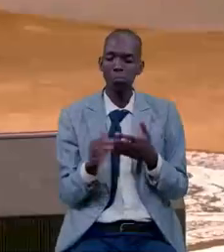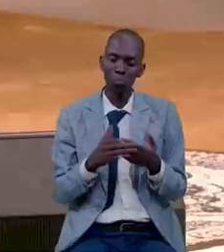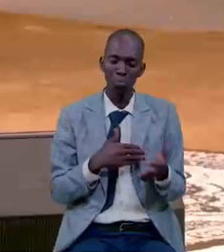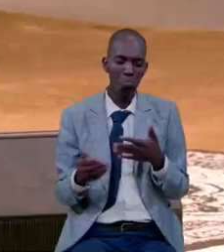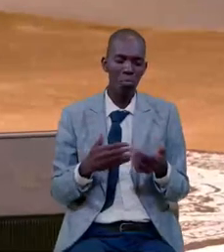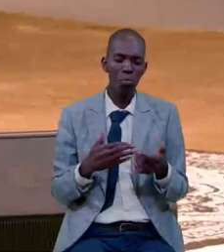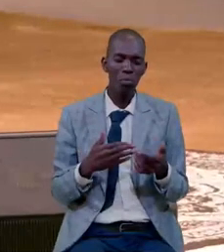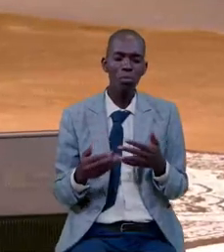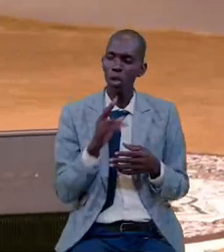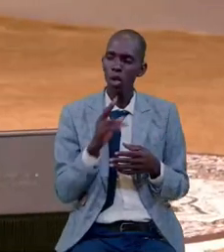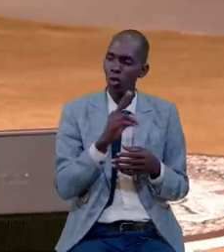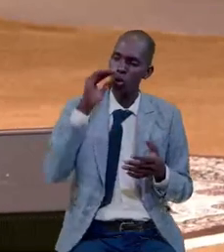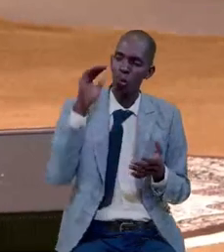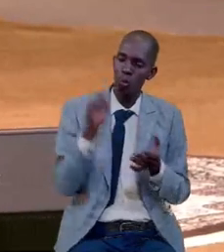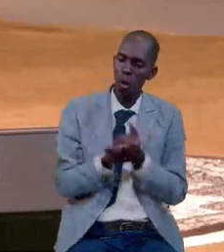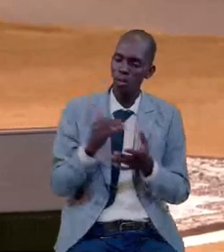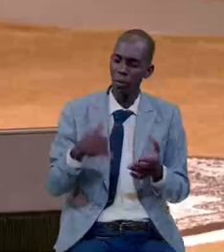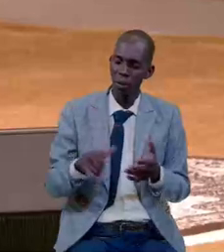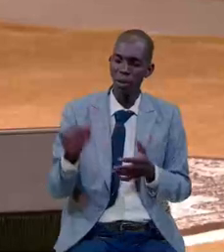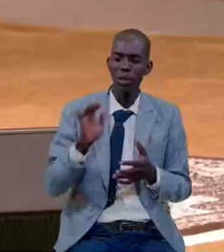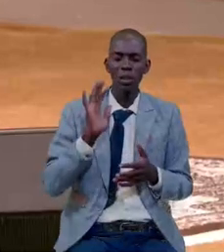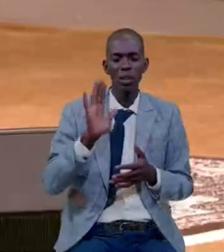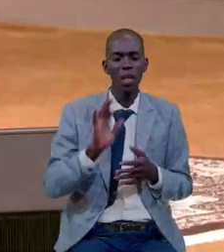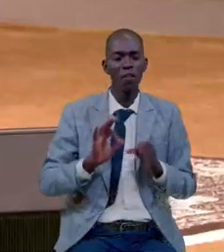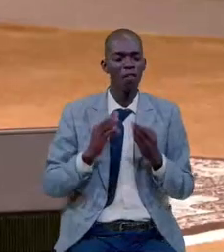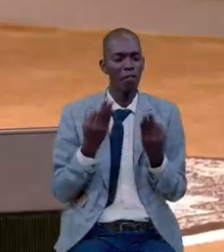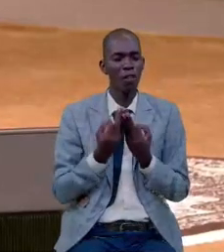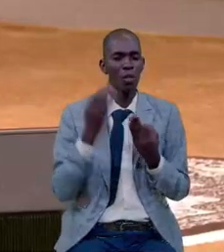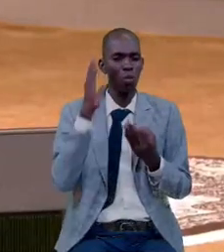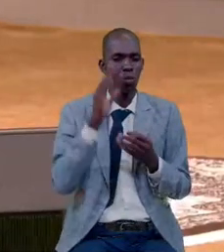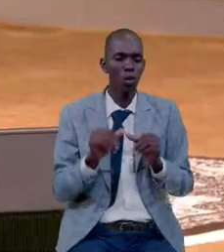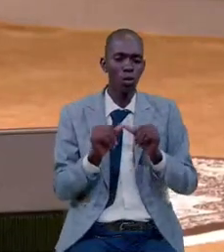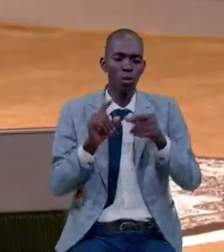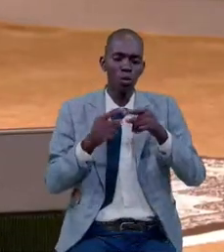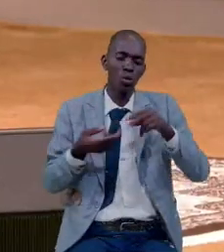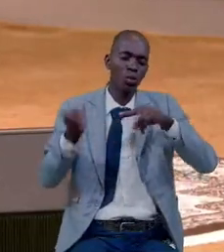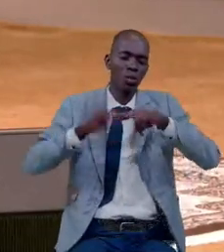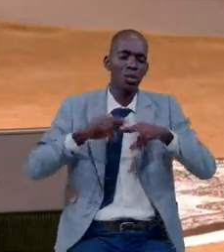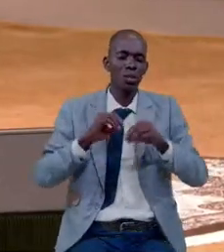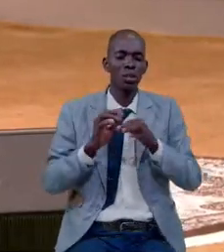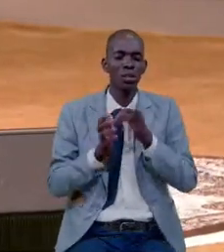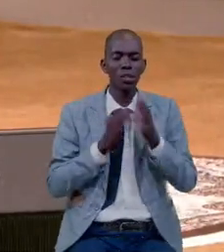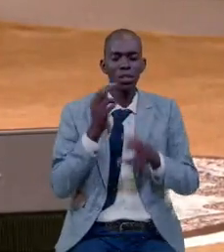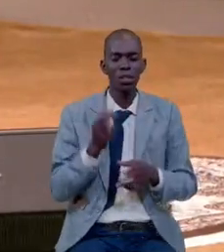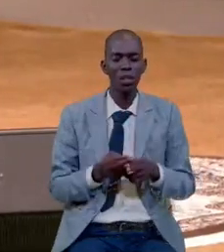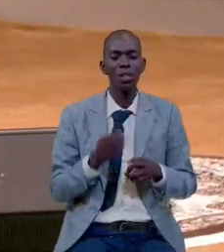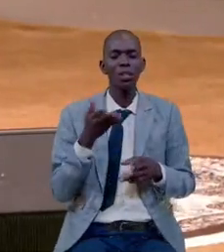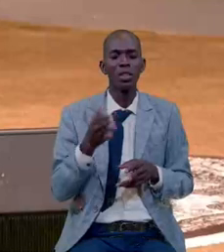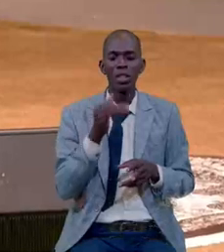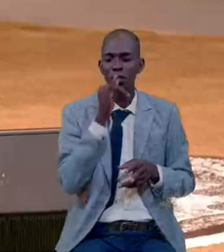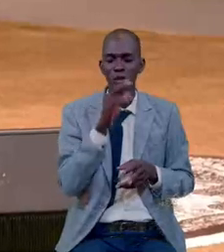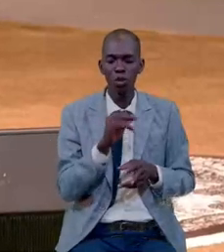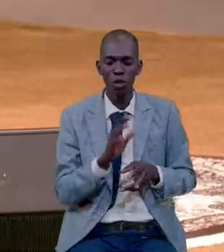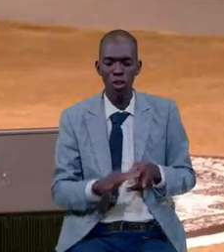Il n'y a pas encore de femme et leur foi commence à chanceler. Il n'y a pas d'enfant après le